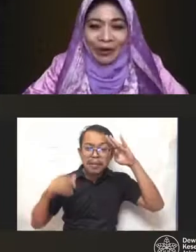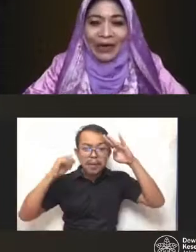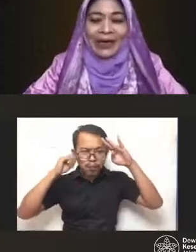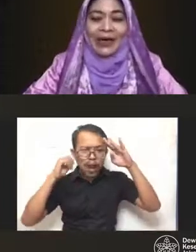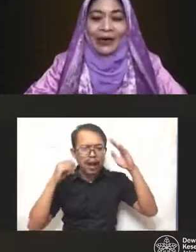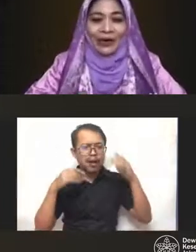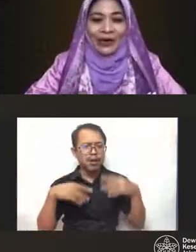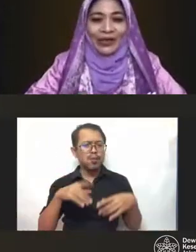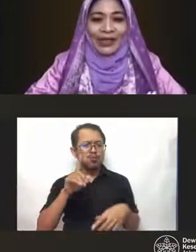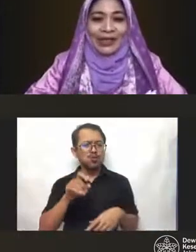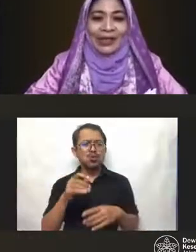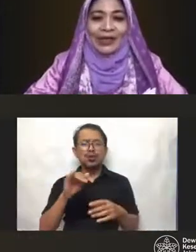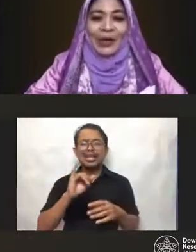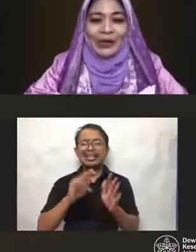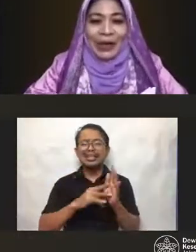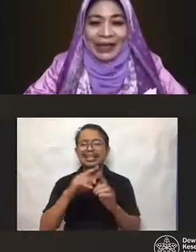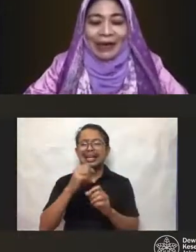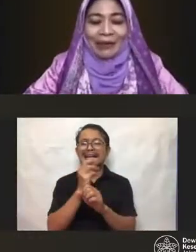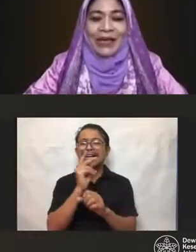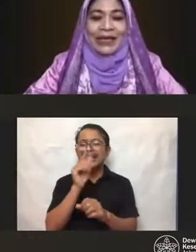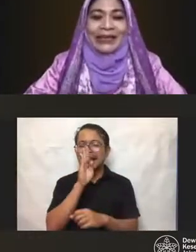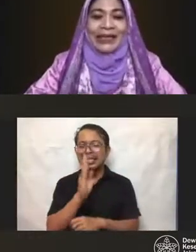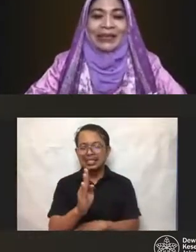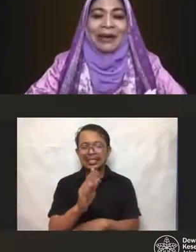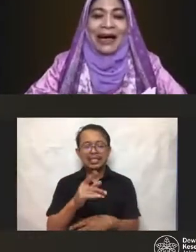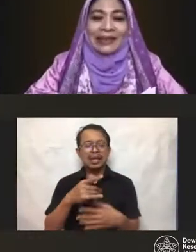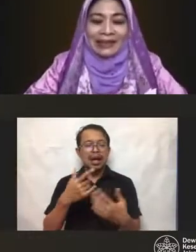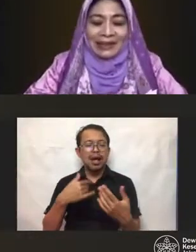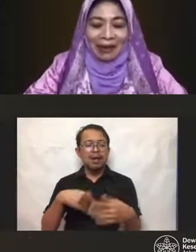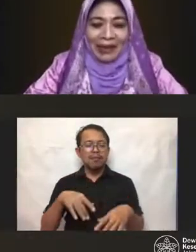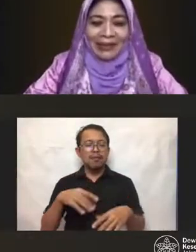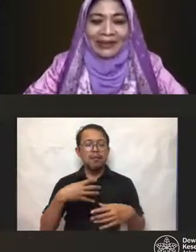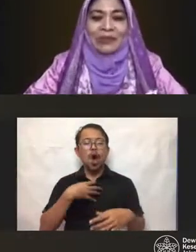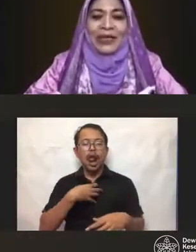integritas moral yang kokoh. Dua-duanya ya punya ketertiban,